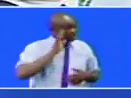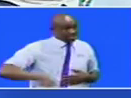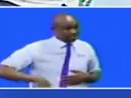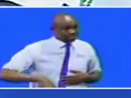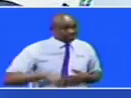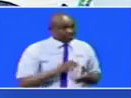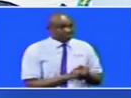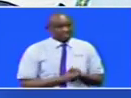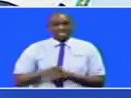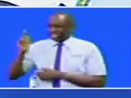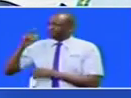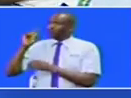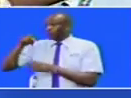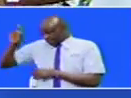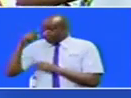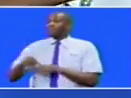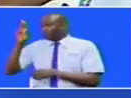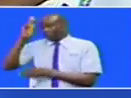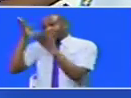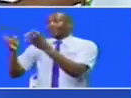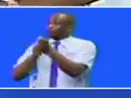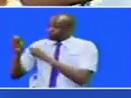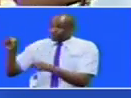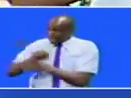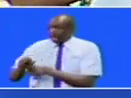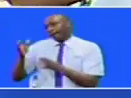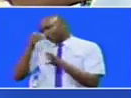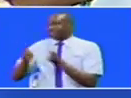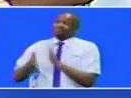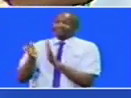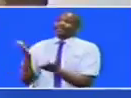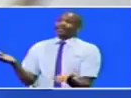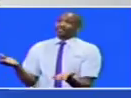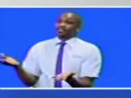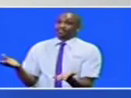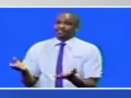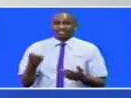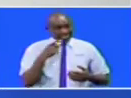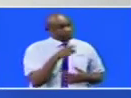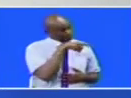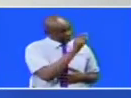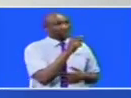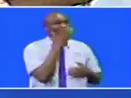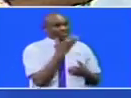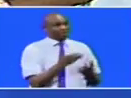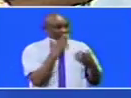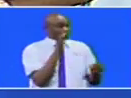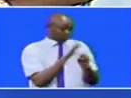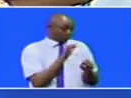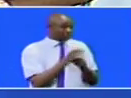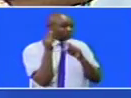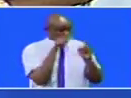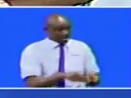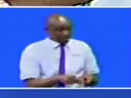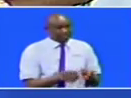kwa kuweza kufika. Kama ungekuwa traffic marshals wa Mombasa kidogo. Asante sana kwa kuweza kufika mheshimiwa Hassan Ali